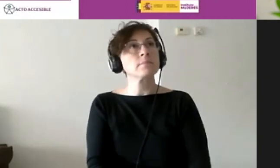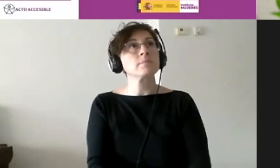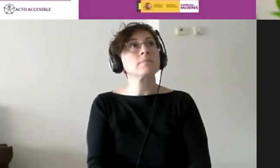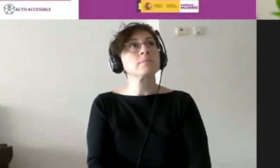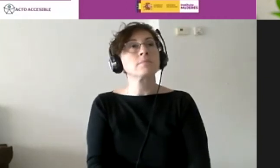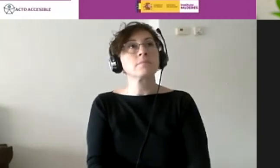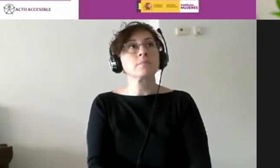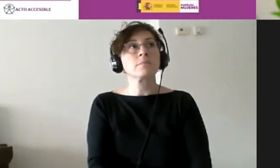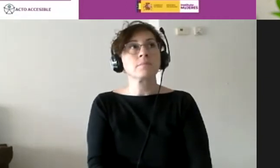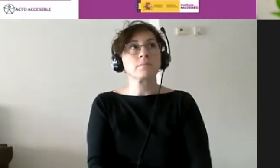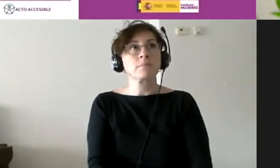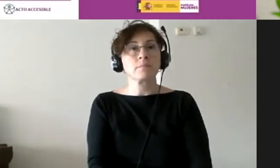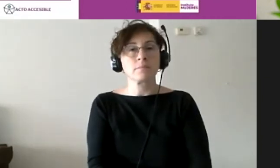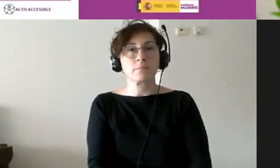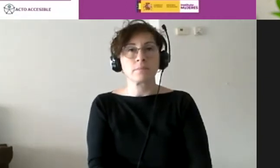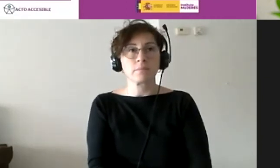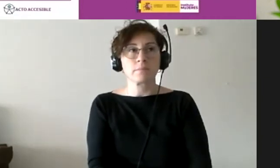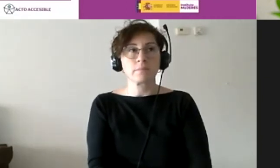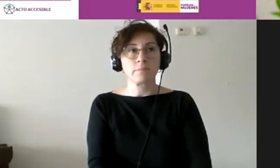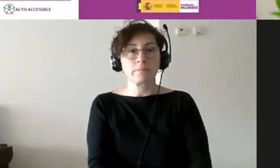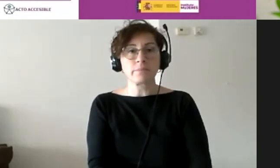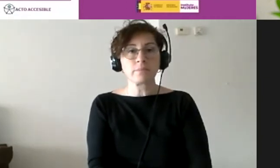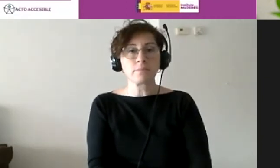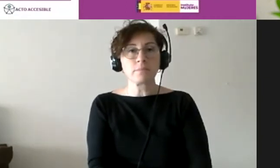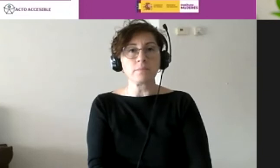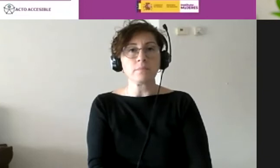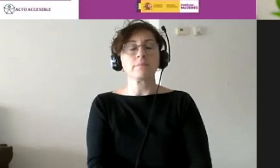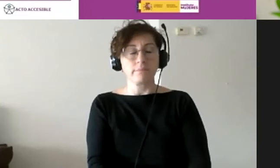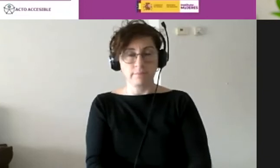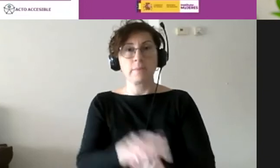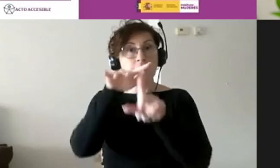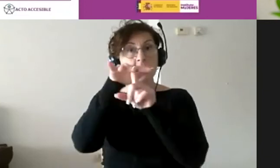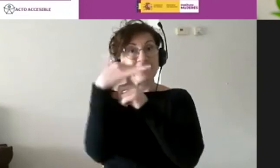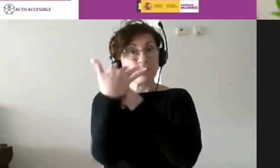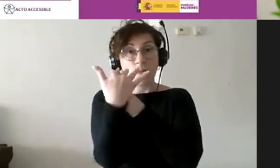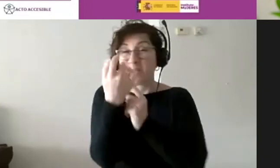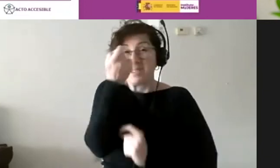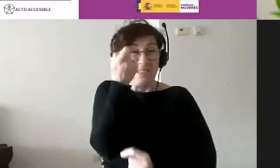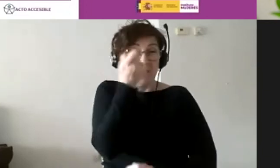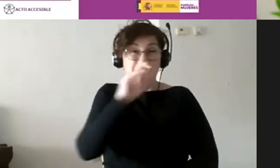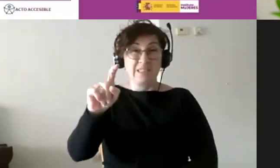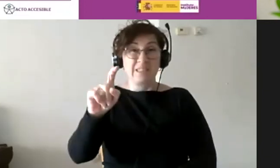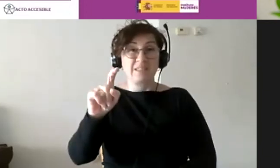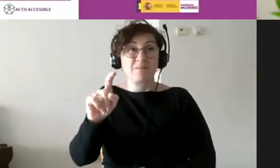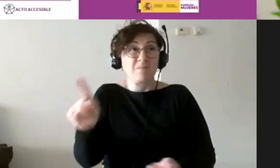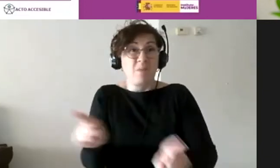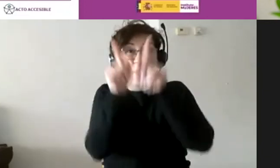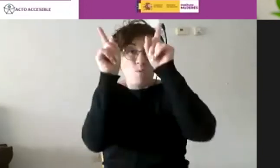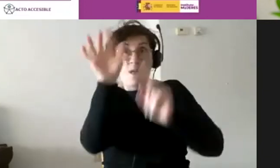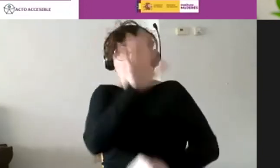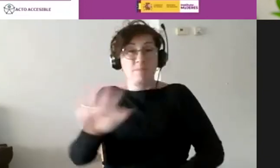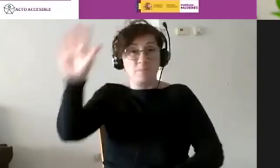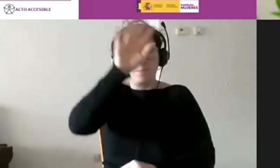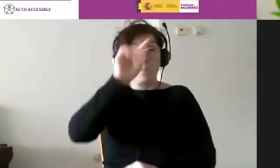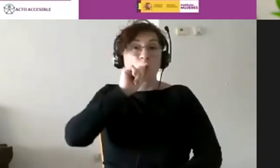is practically the same as everywhere in Ukraine. Имея опыт 2014 года,